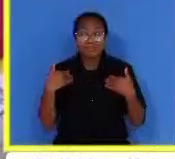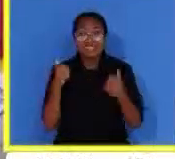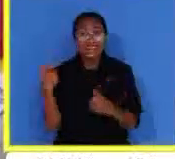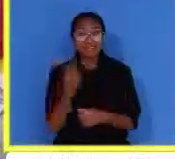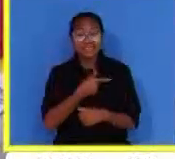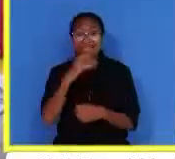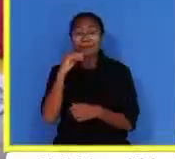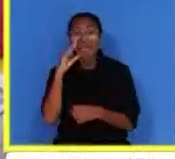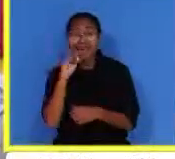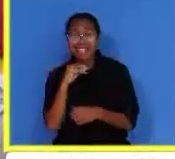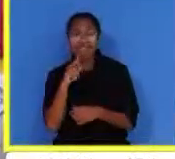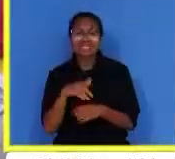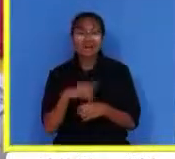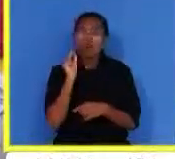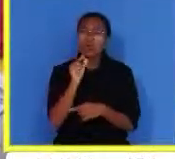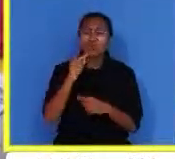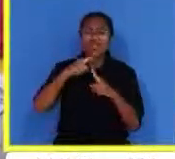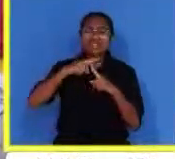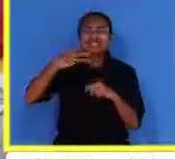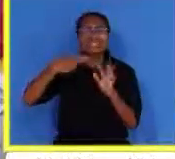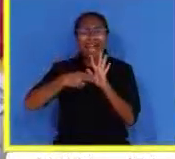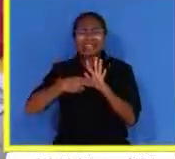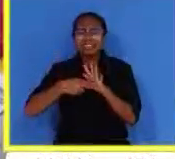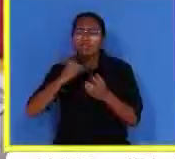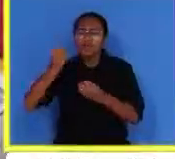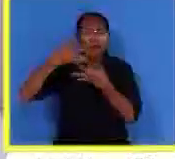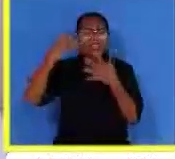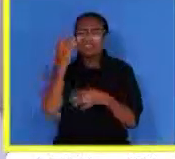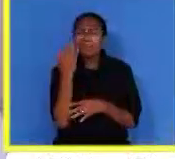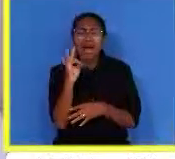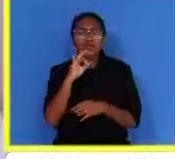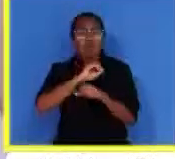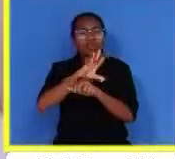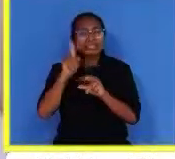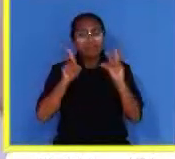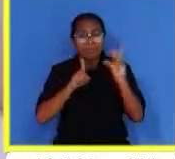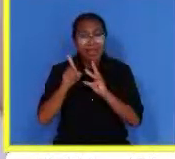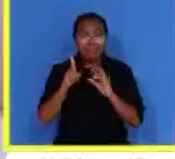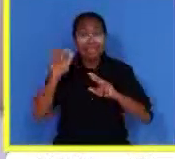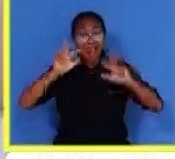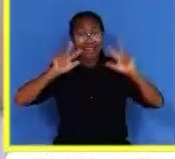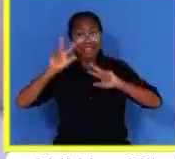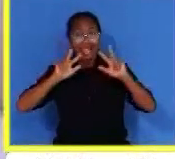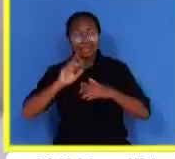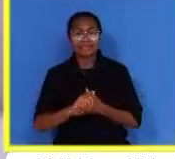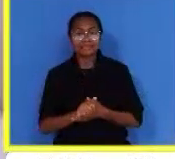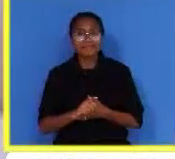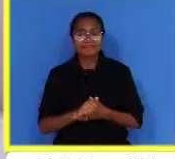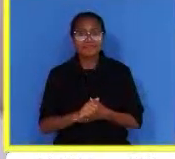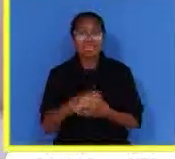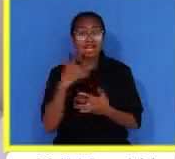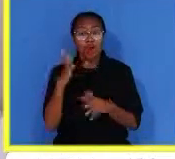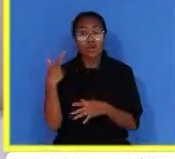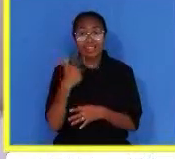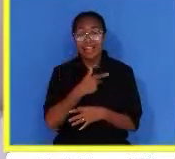sampaikan untuk tren kondisi terkini COVID-19 di Provinsi NTT. Kalau